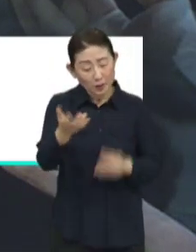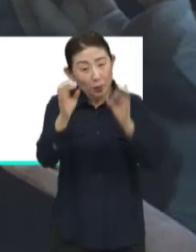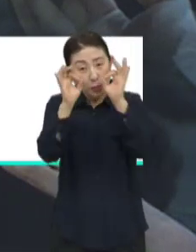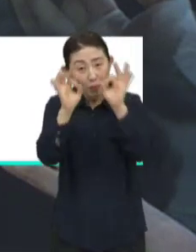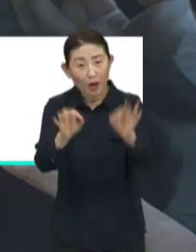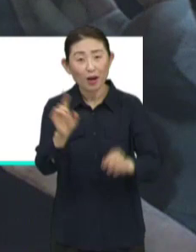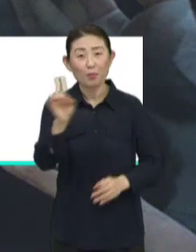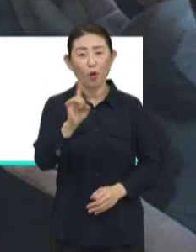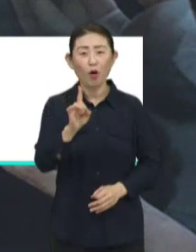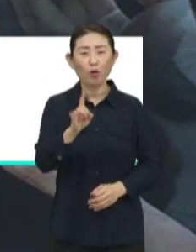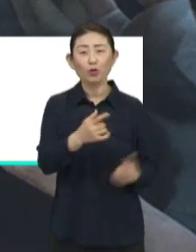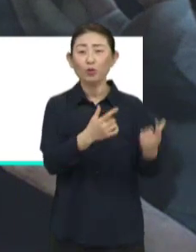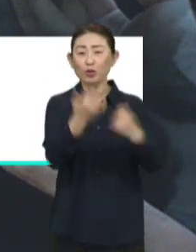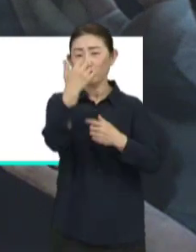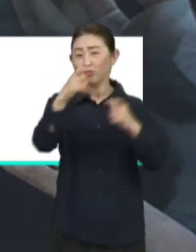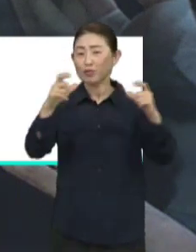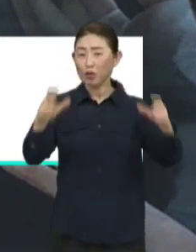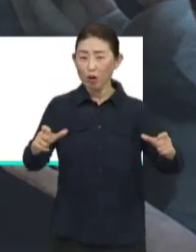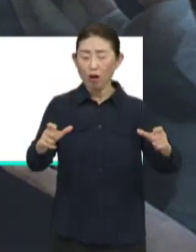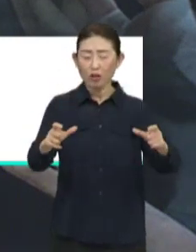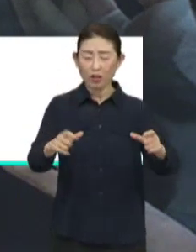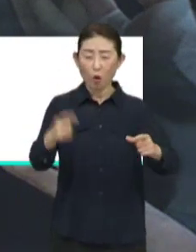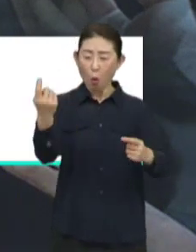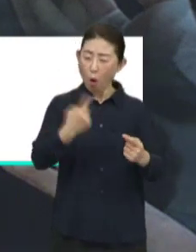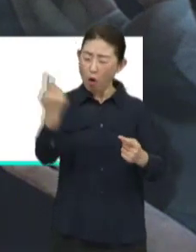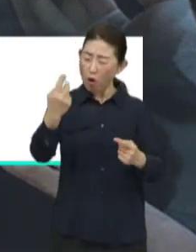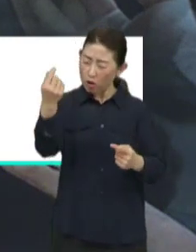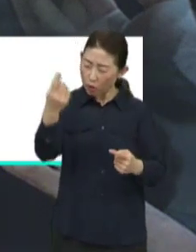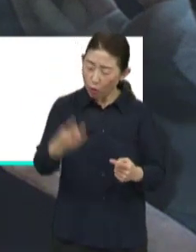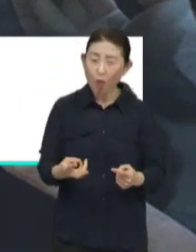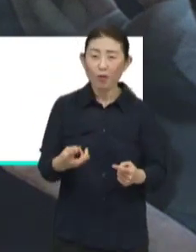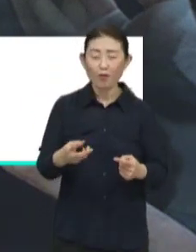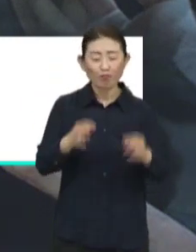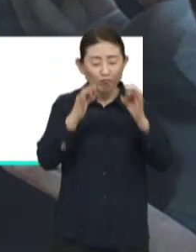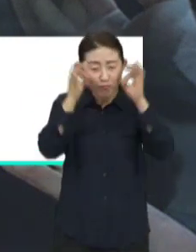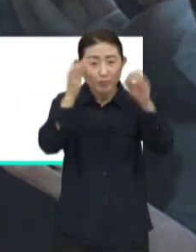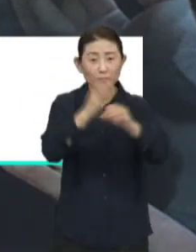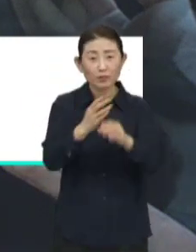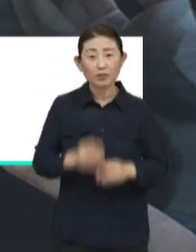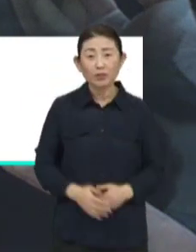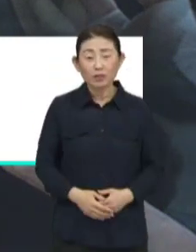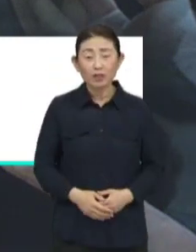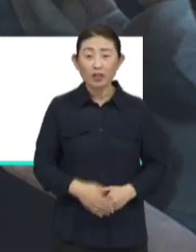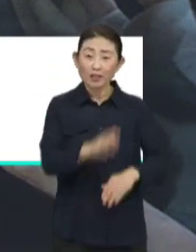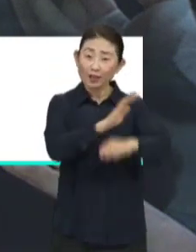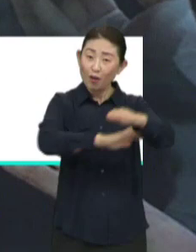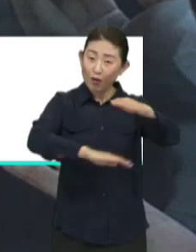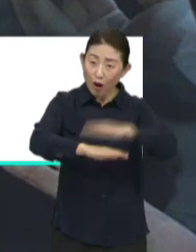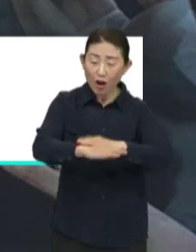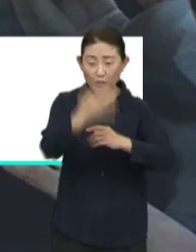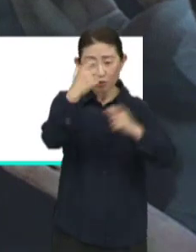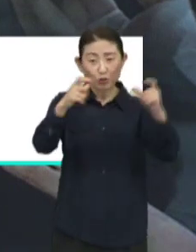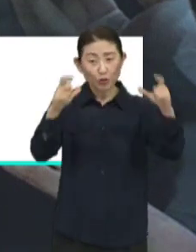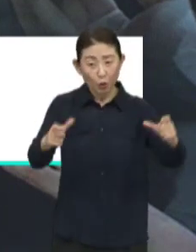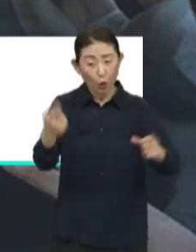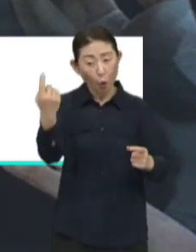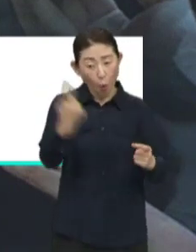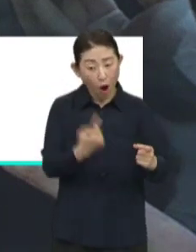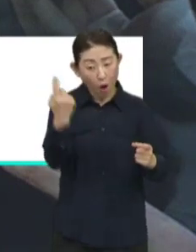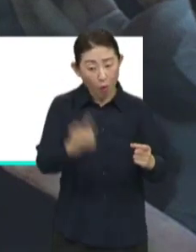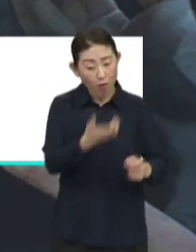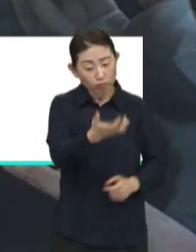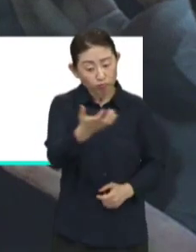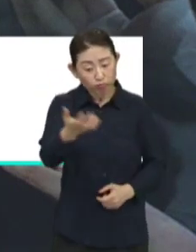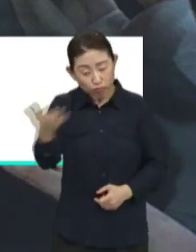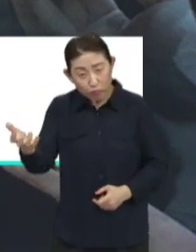살펴보니 여야 모두 충청권에 각별한 공을 들이고 있는 것으로 나타났습니다. 여야 지도부의 충청권 동선과 지역